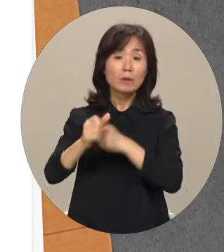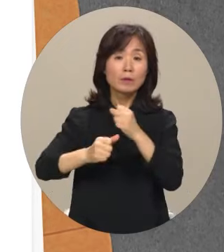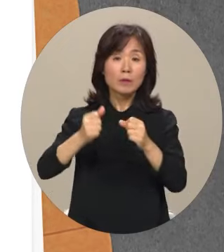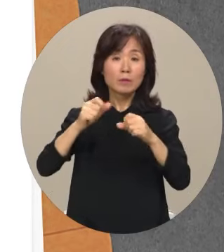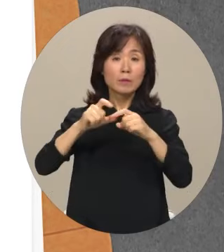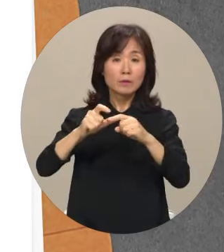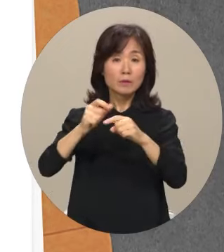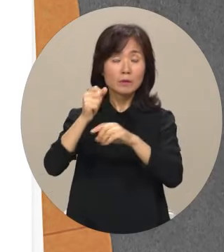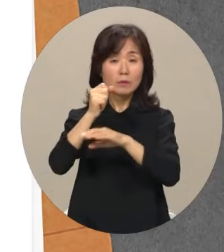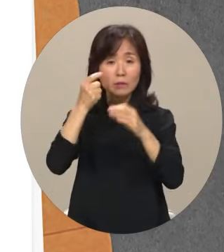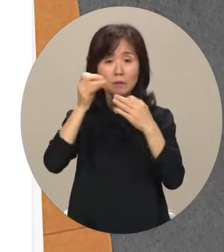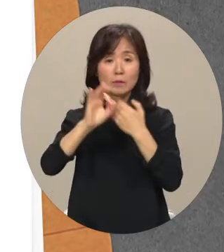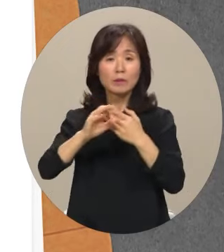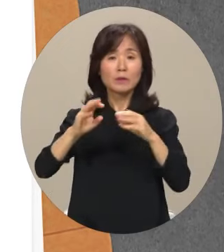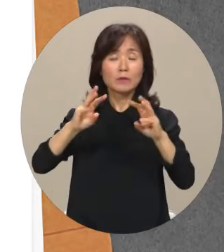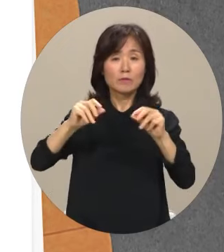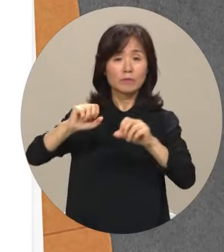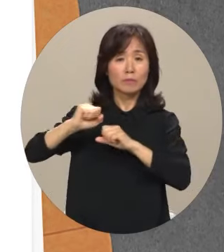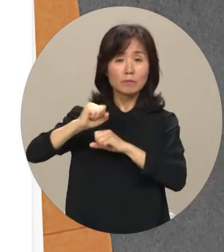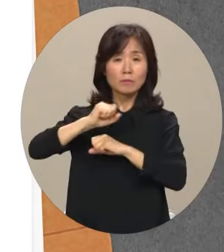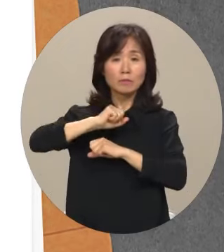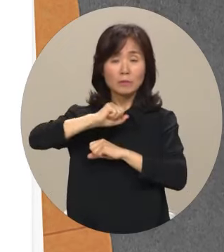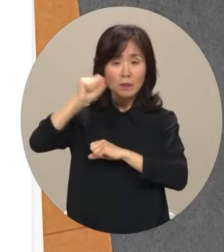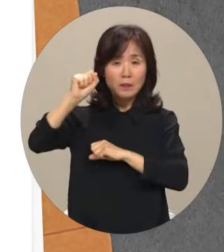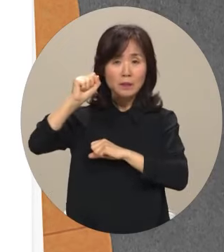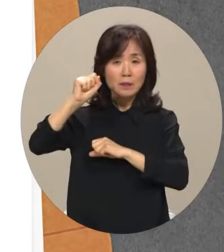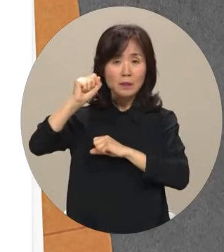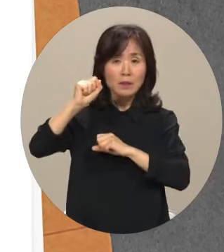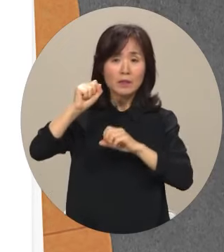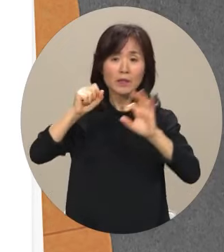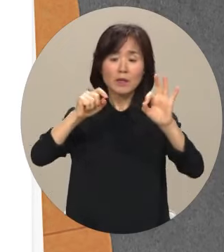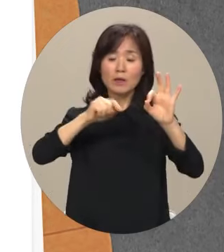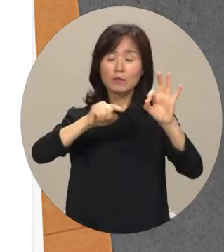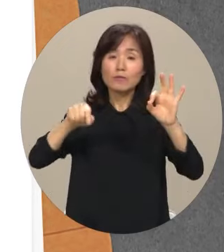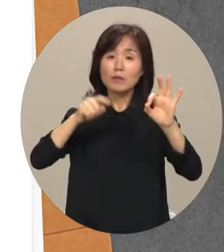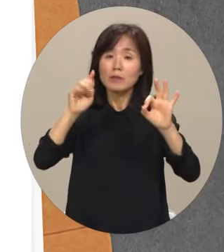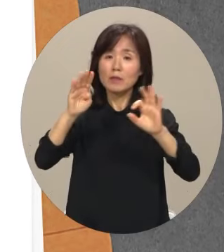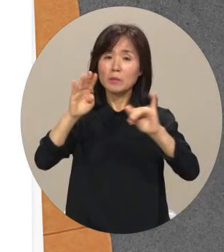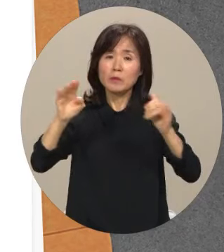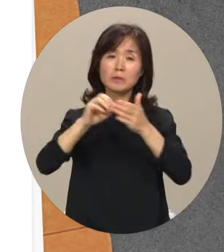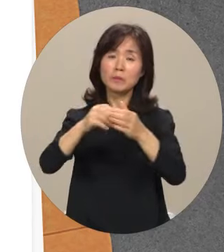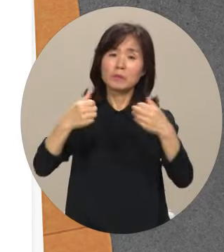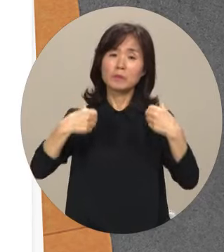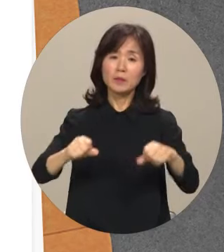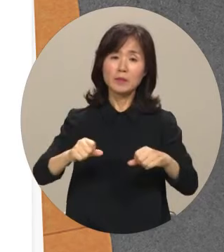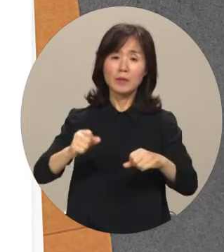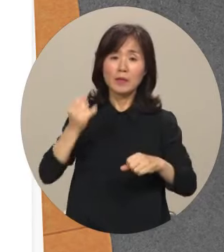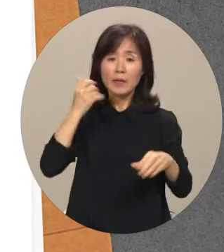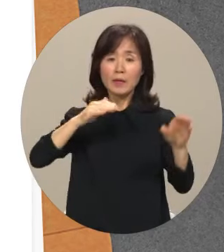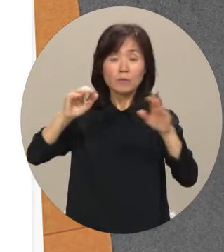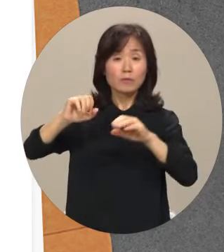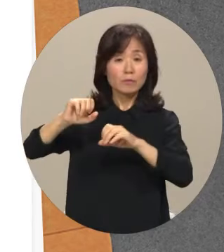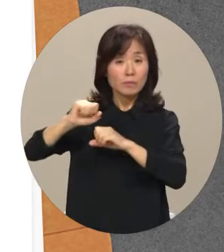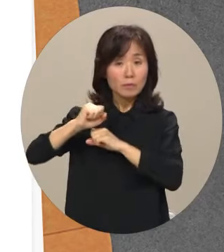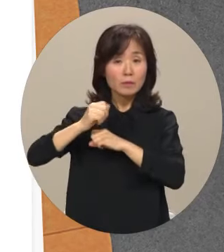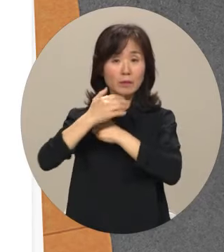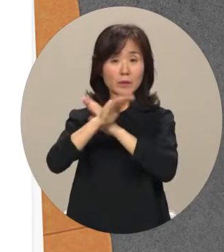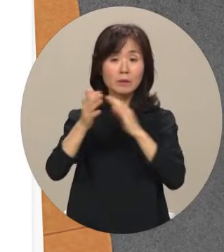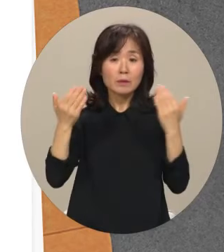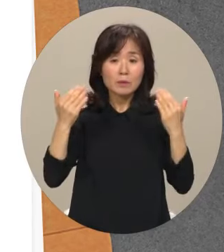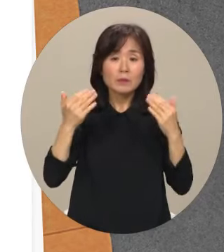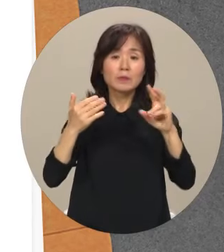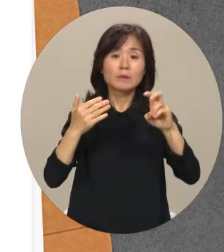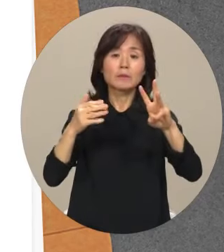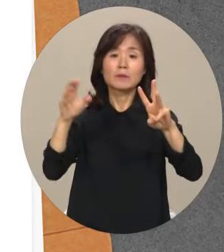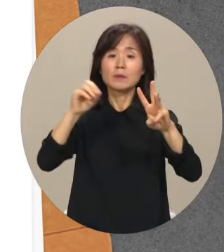기준으로 육군사관학교 합격자 10명 중 네명 꼴로 등록을 하지 않았고 해군사관학교는 23%